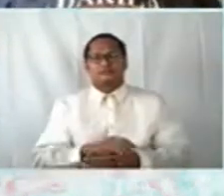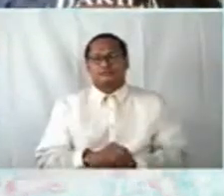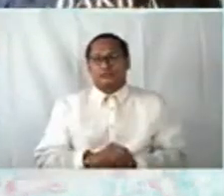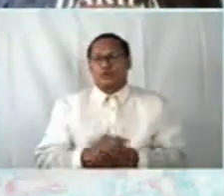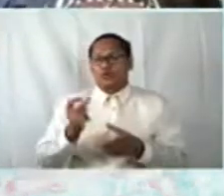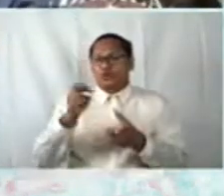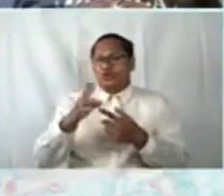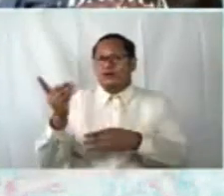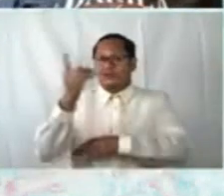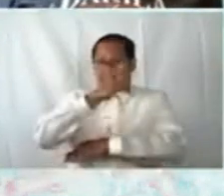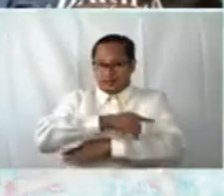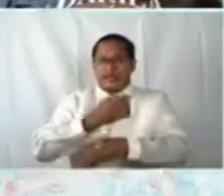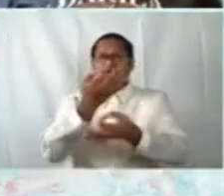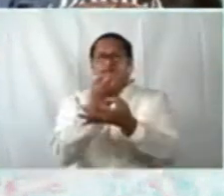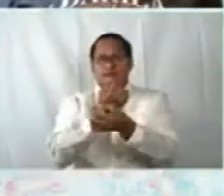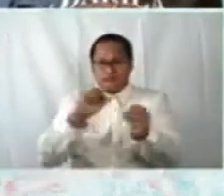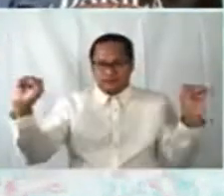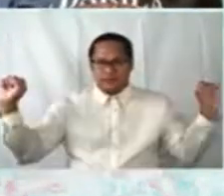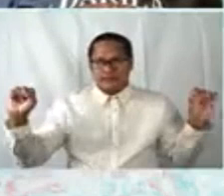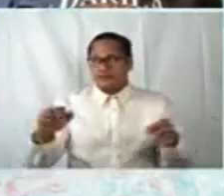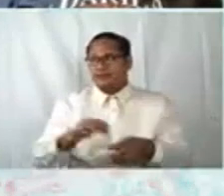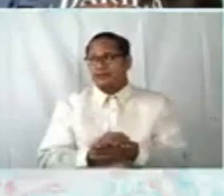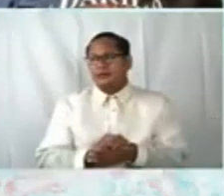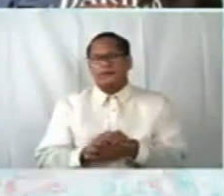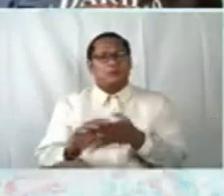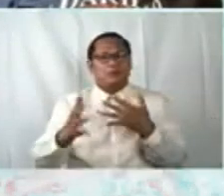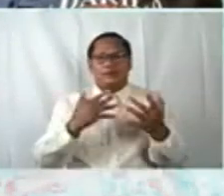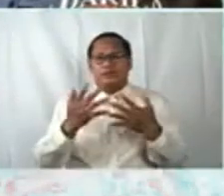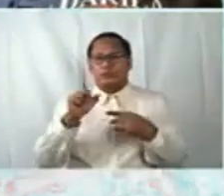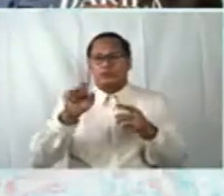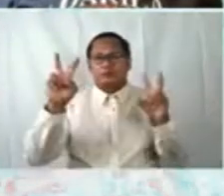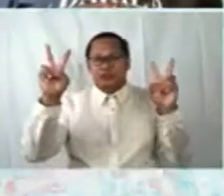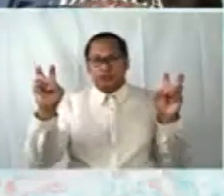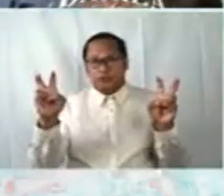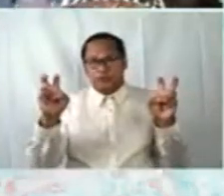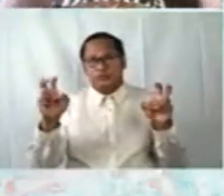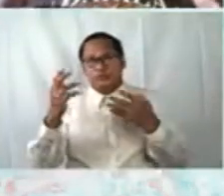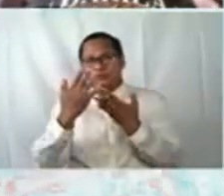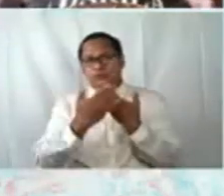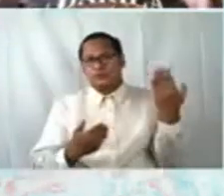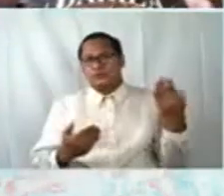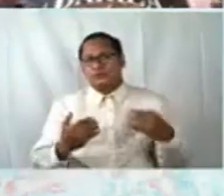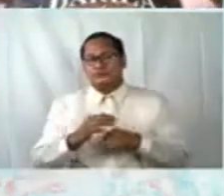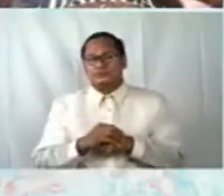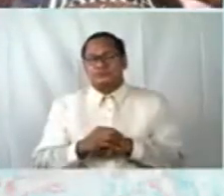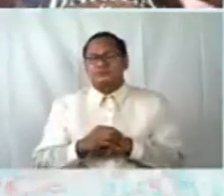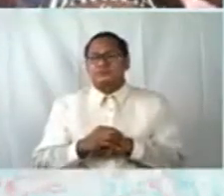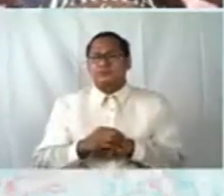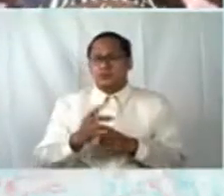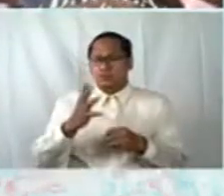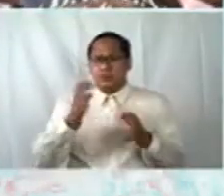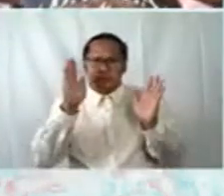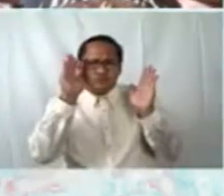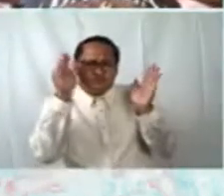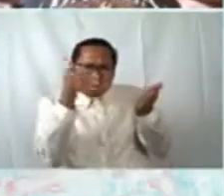ng kalayaan o ano man ang tawag ninyo dito. At nais kong i-emphasize dito